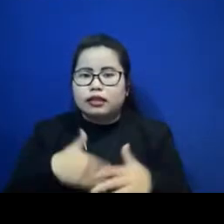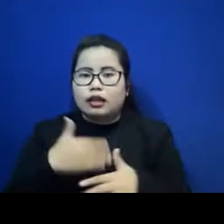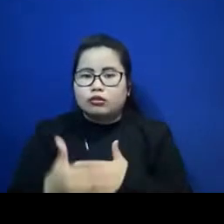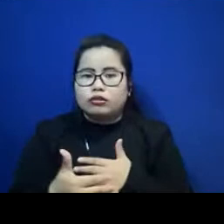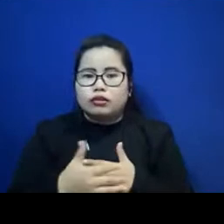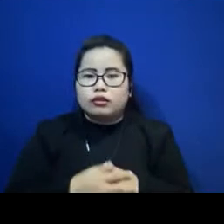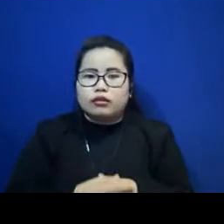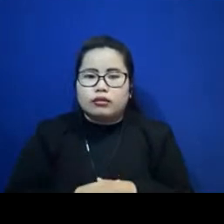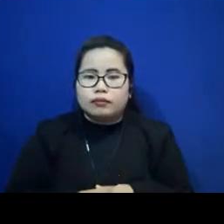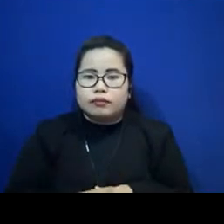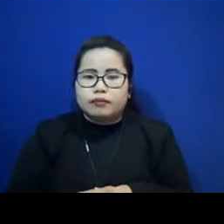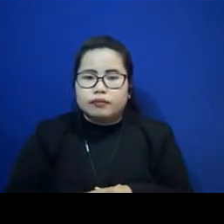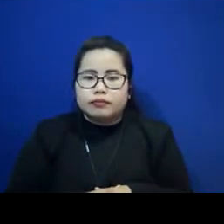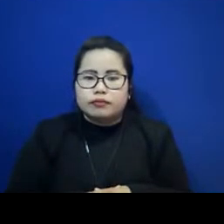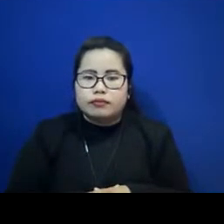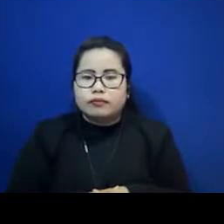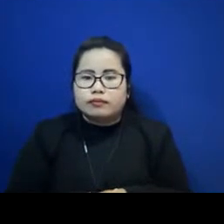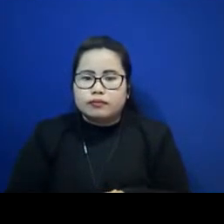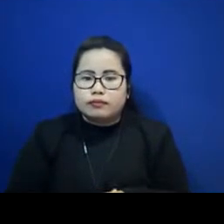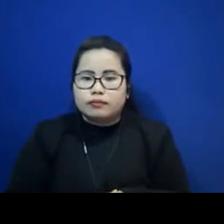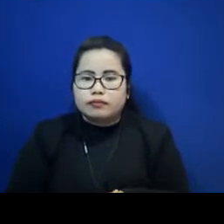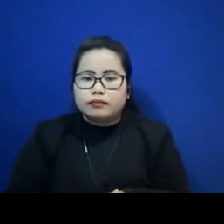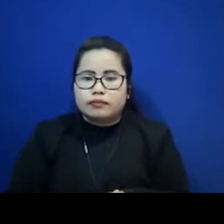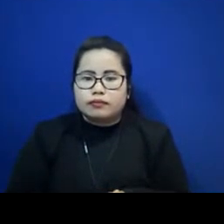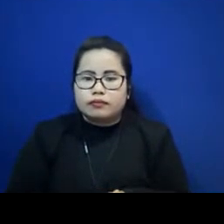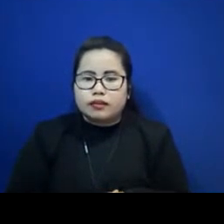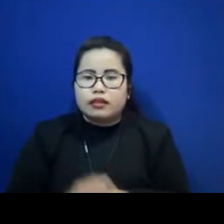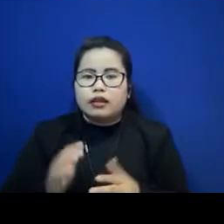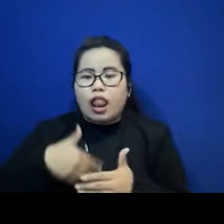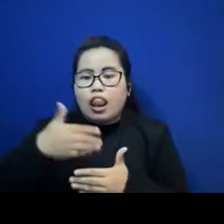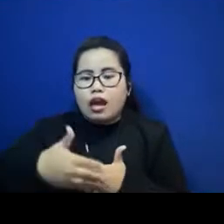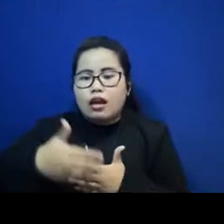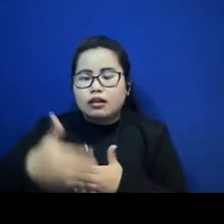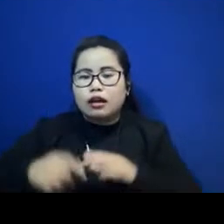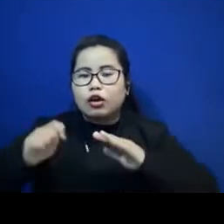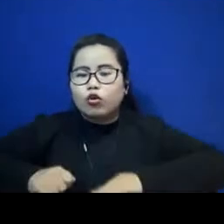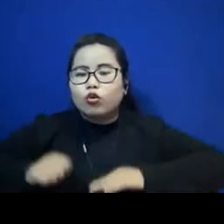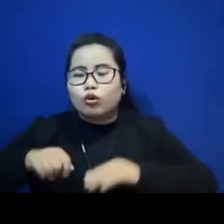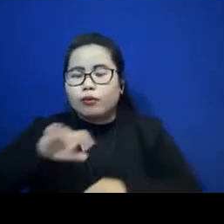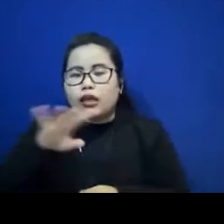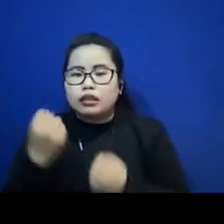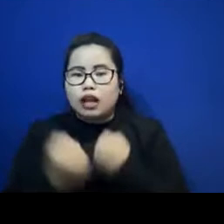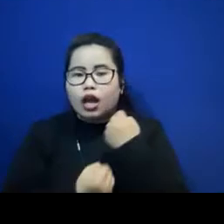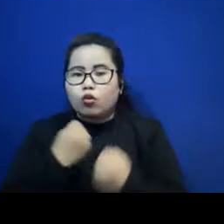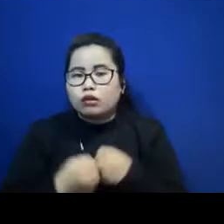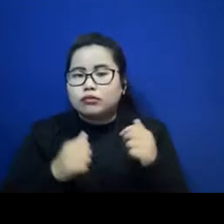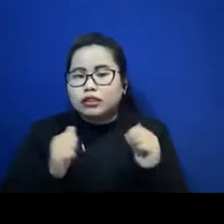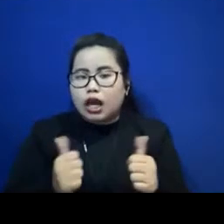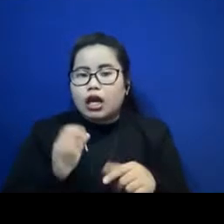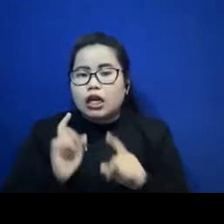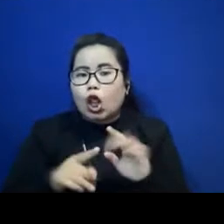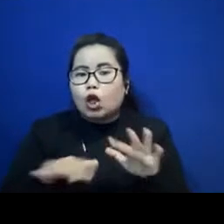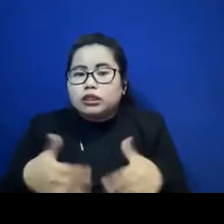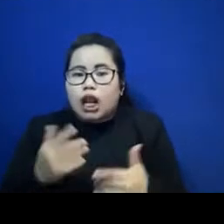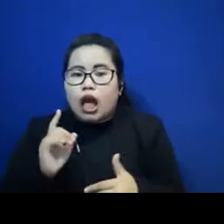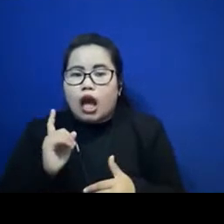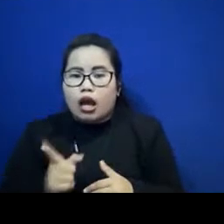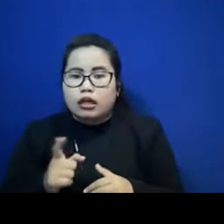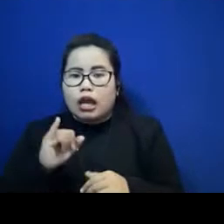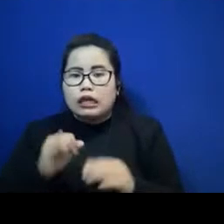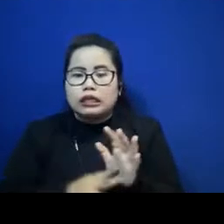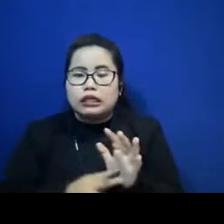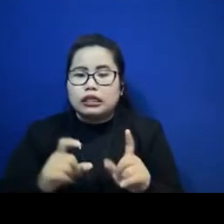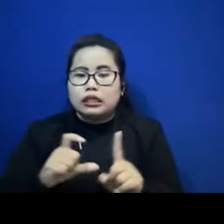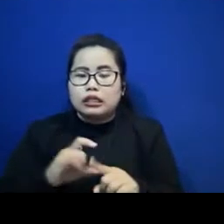eh ke apa maka hukum lain yang mungkin bisa dilakukan adalah kalau misalnya memang ada indikasi ini